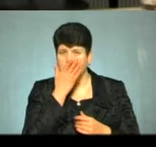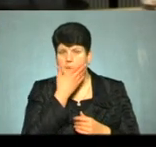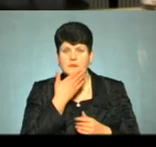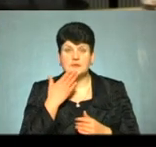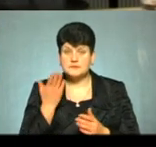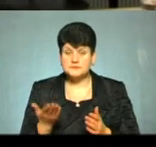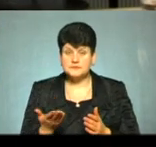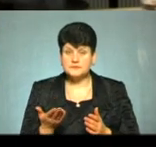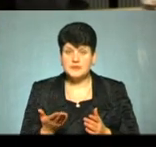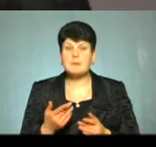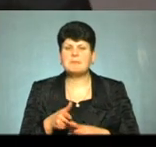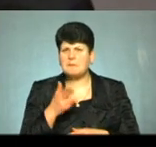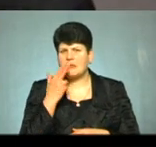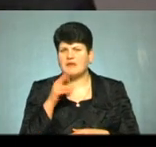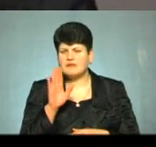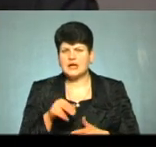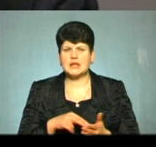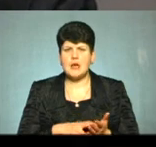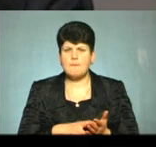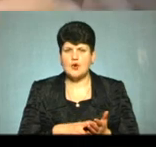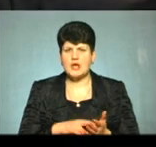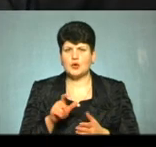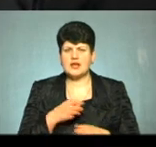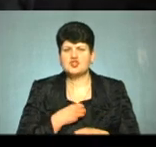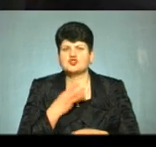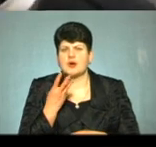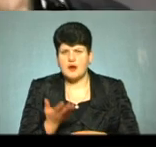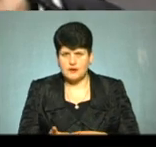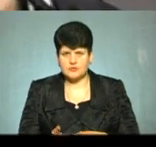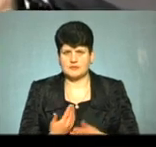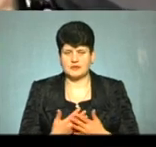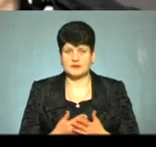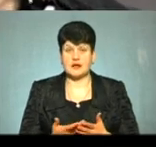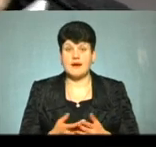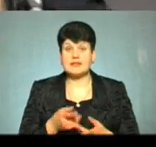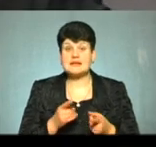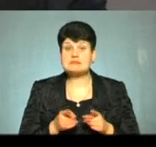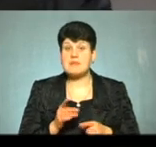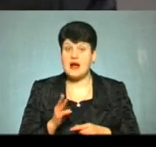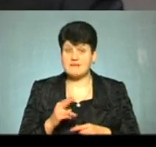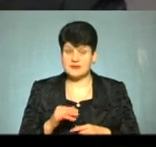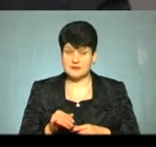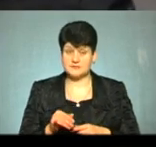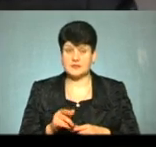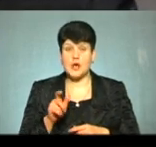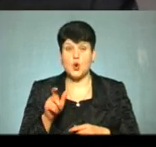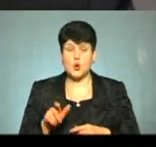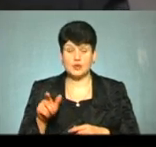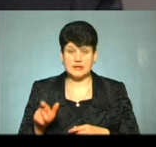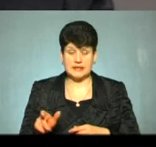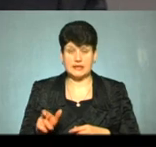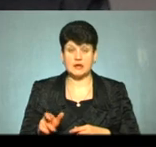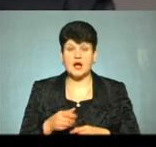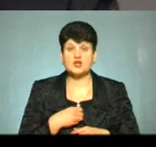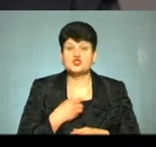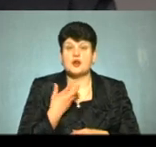обличчя. Ми звикли боятися, тобто людей, які там чхають, кашляють. Але насправді, тобто людина,